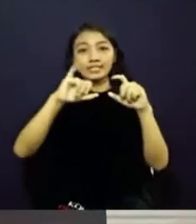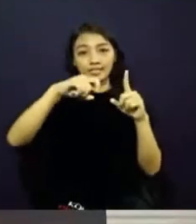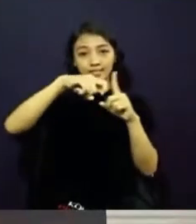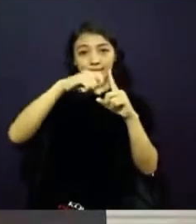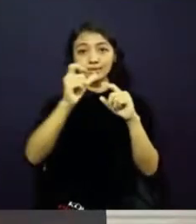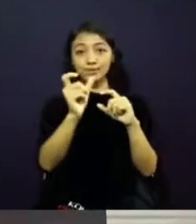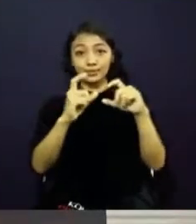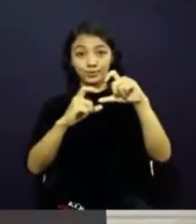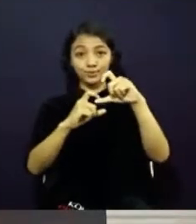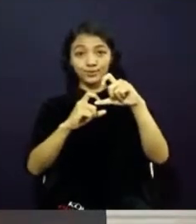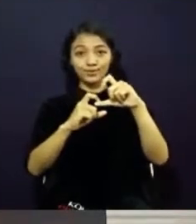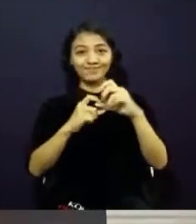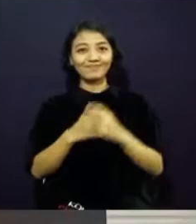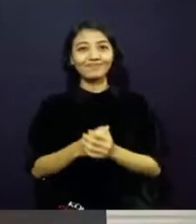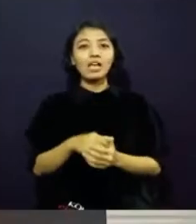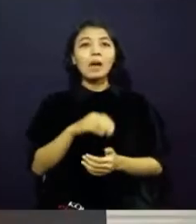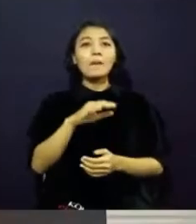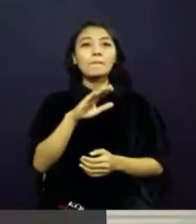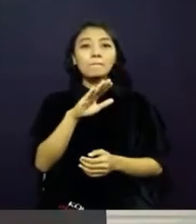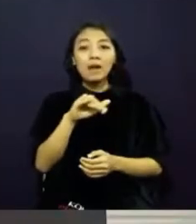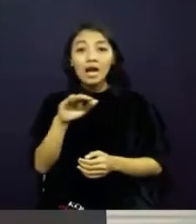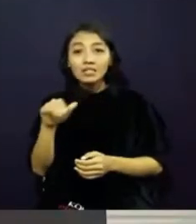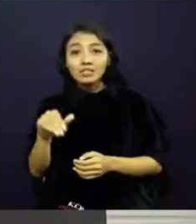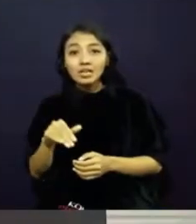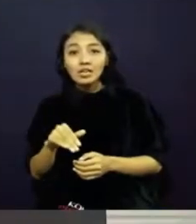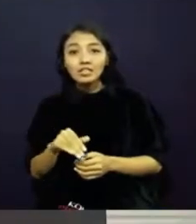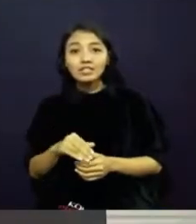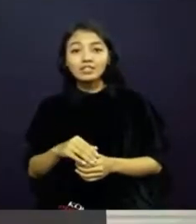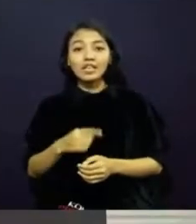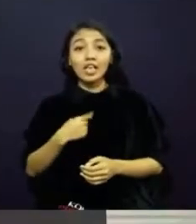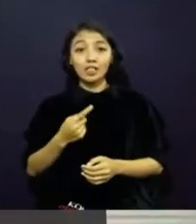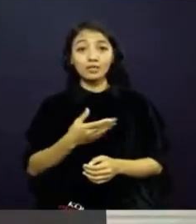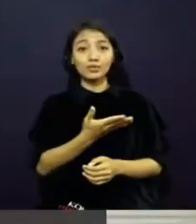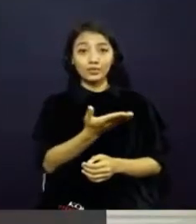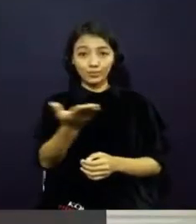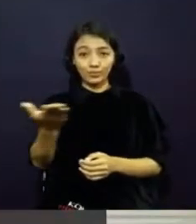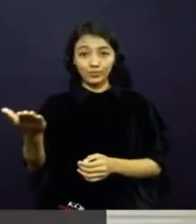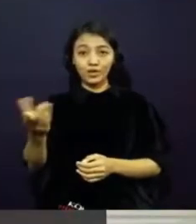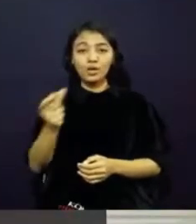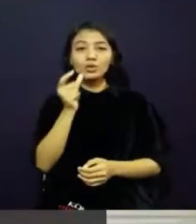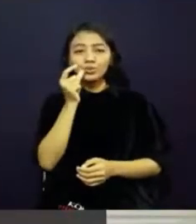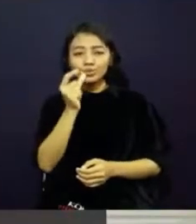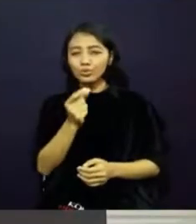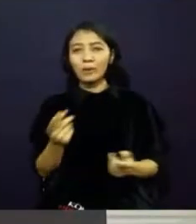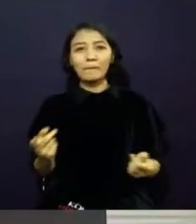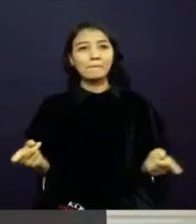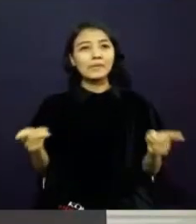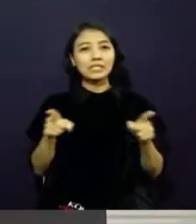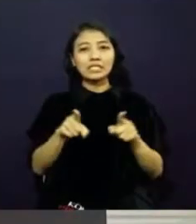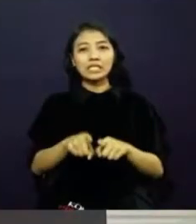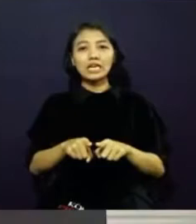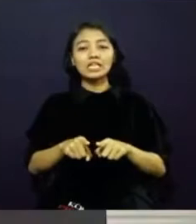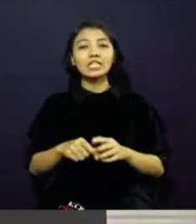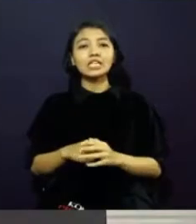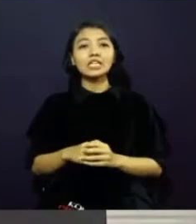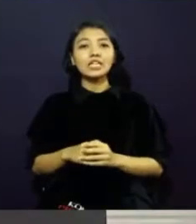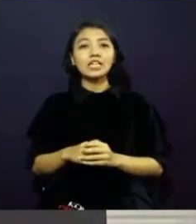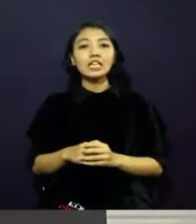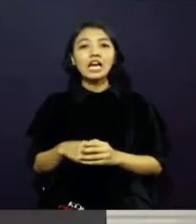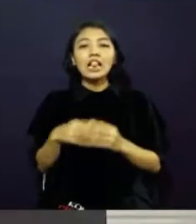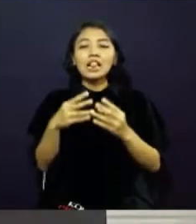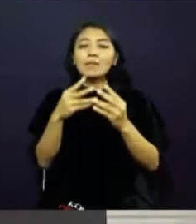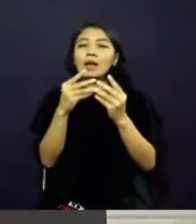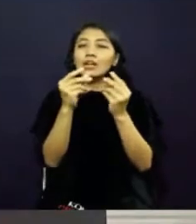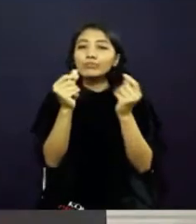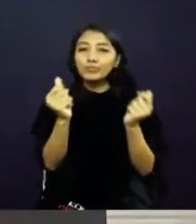revolusi kelemahlembutan kebaikan dalam membimbing umat